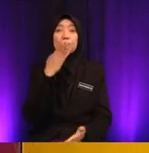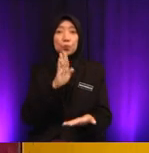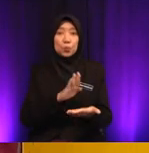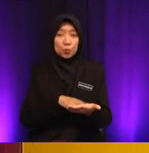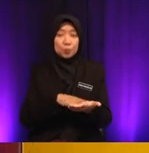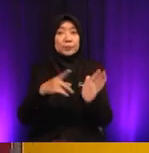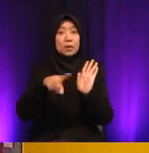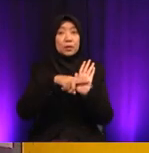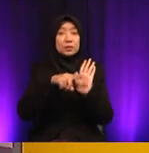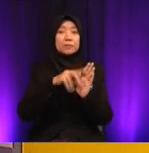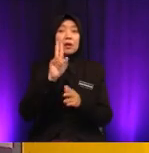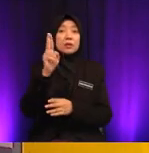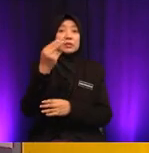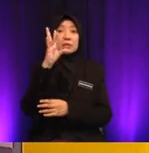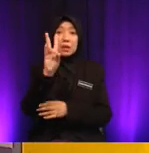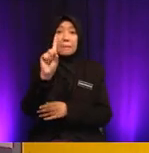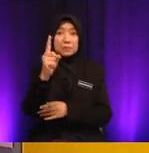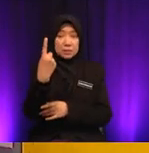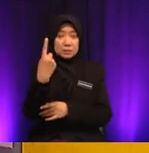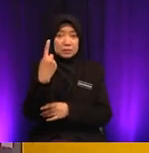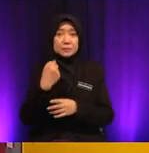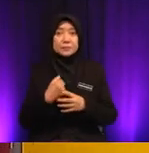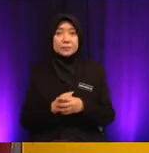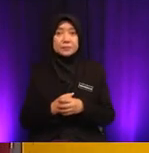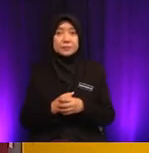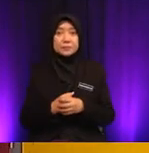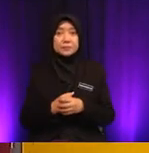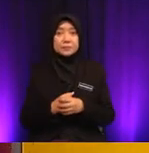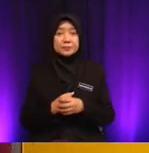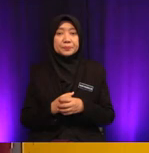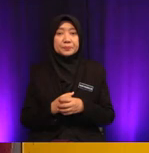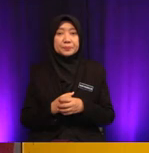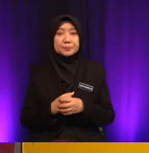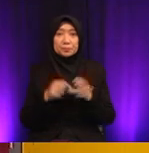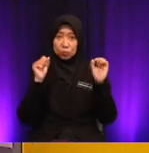hanya untuk 6 saja 6 saja oke